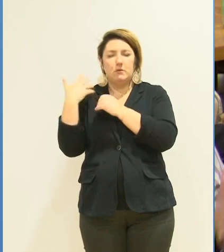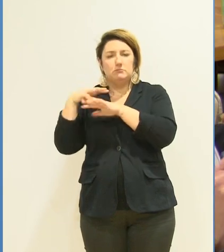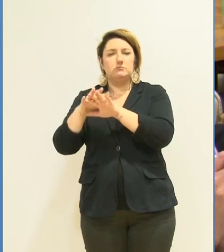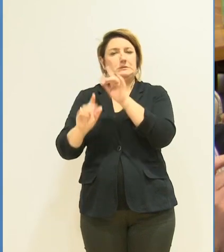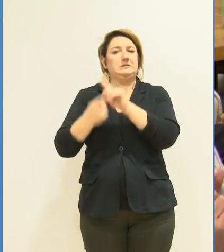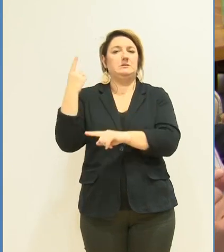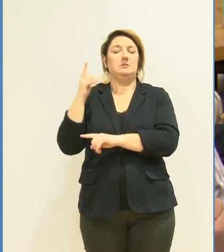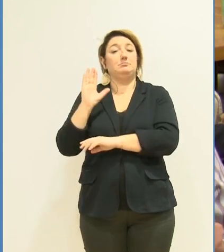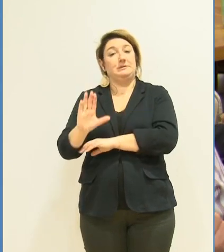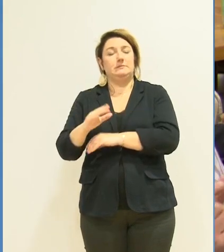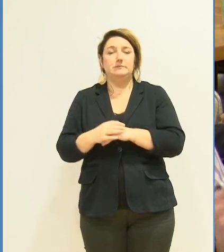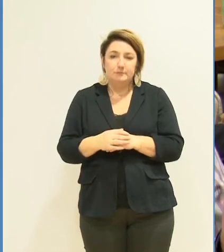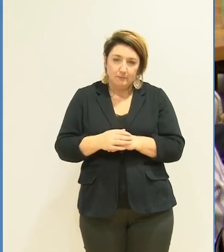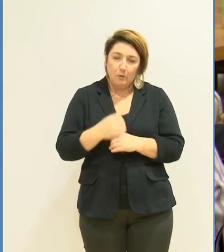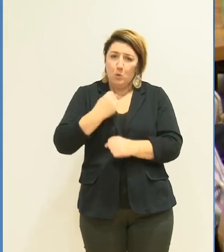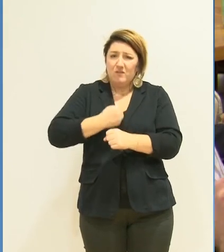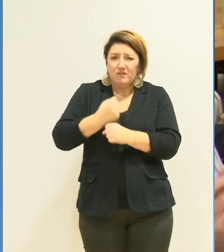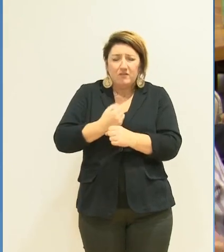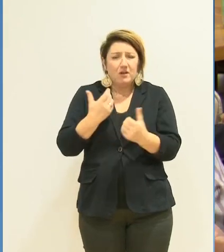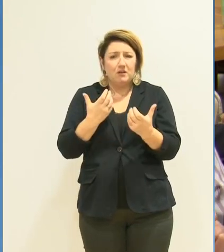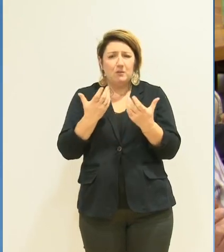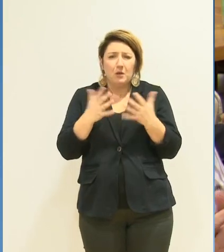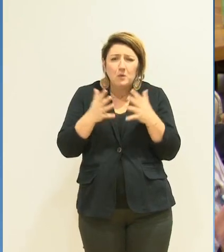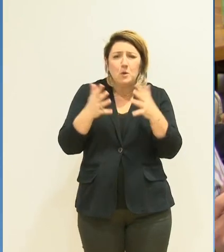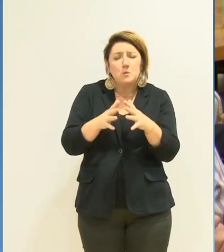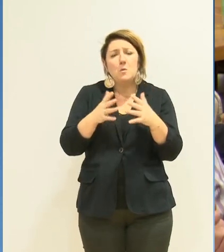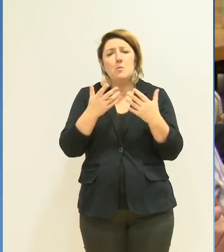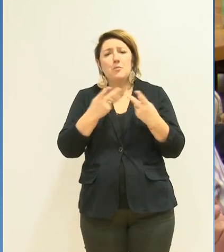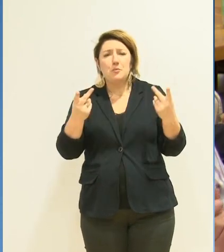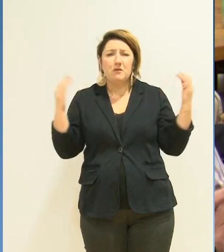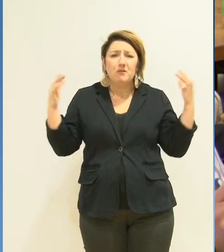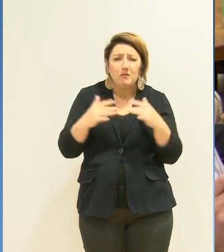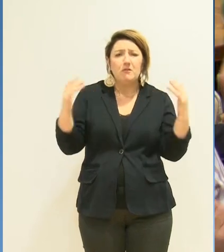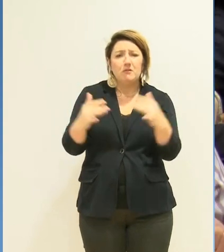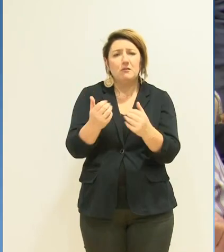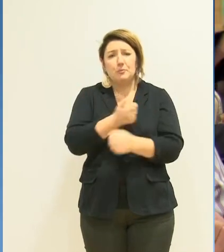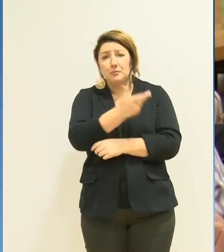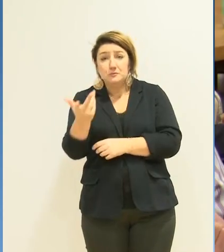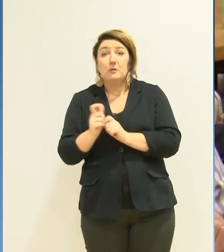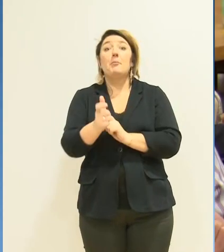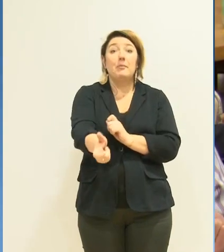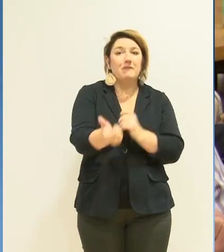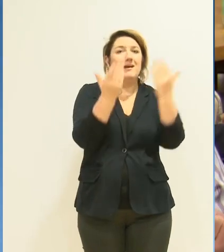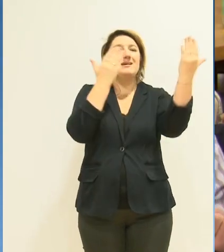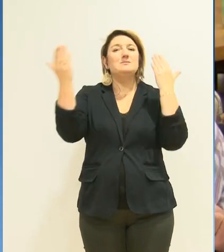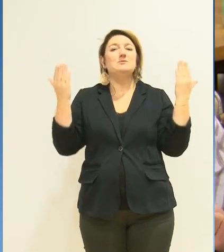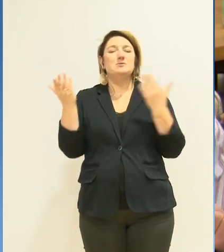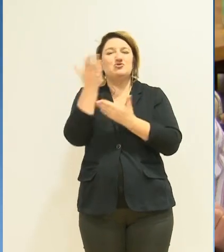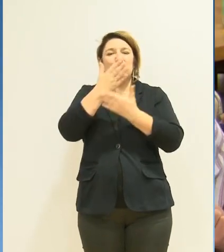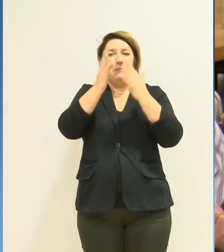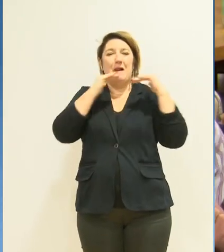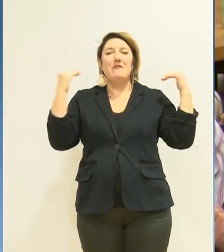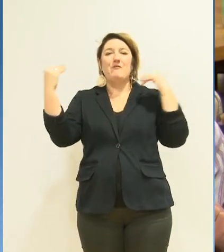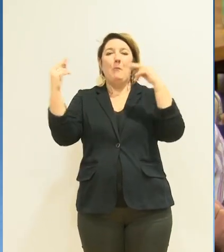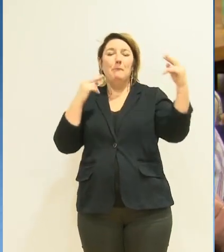nous avions travaillé avec plusieurs réunions publiques et savez même donné lieu à une exposition à la plateforme c'était en début